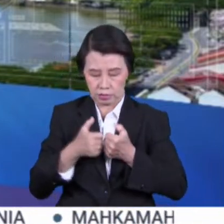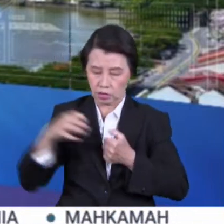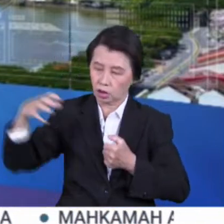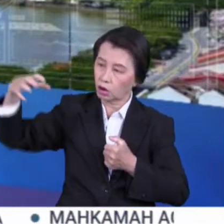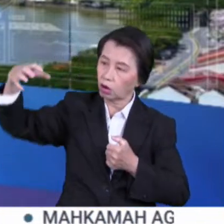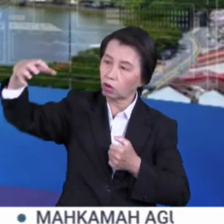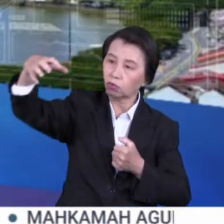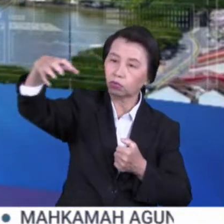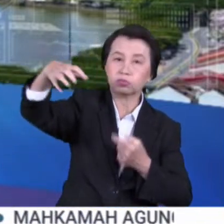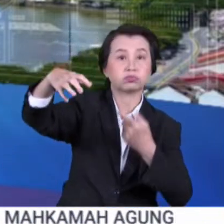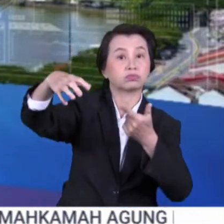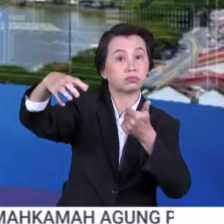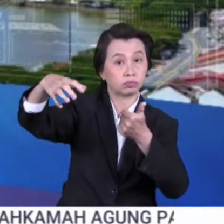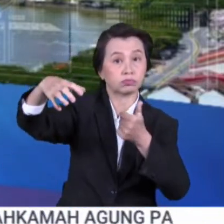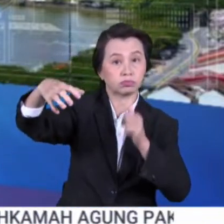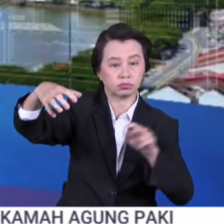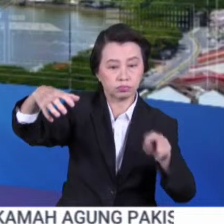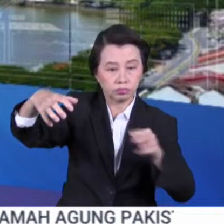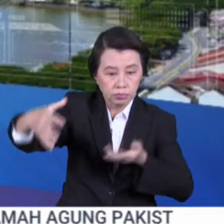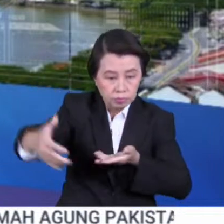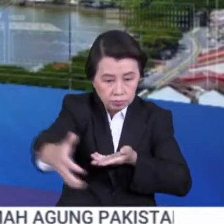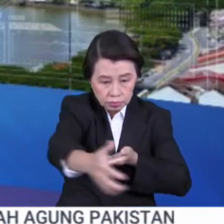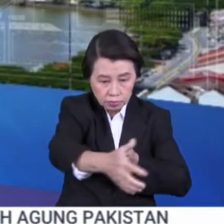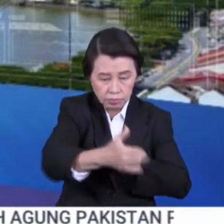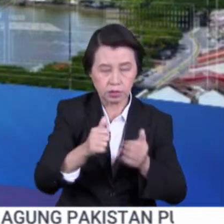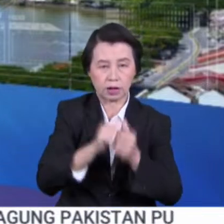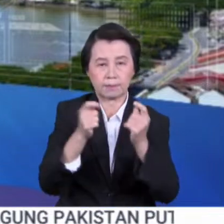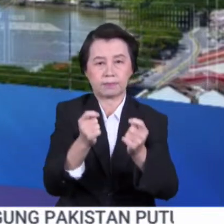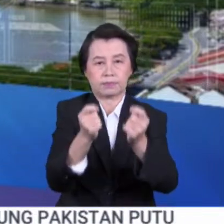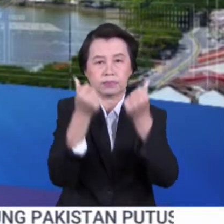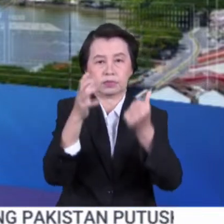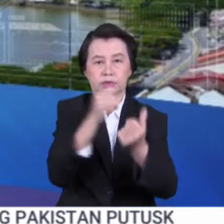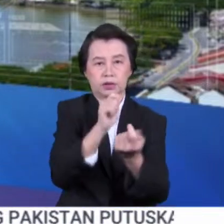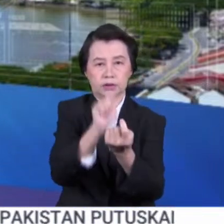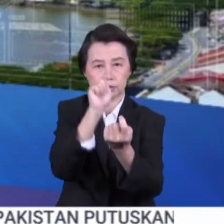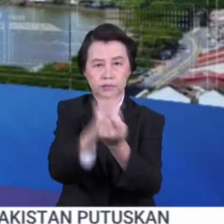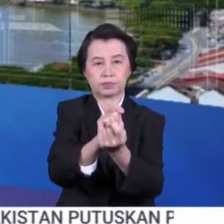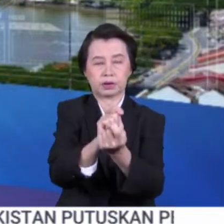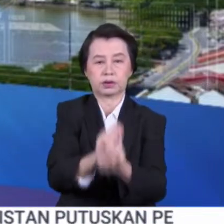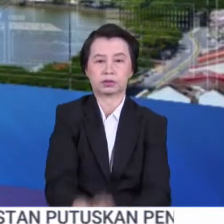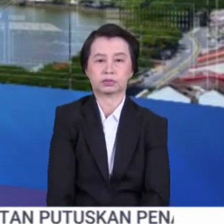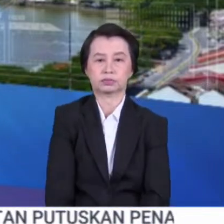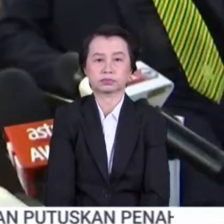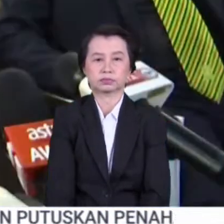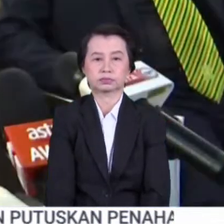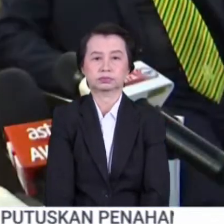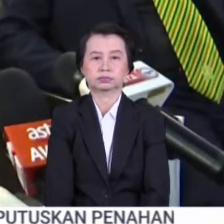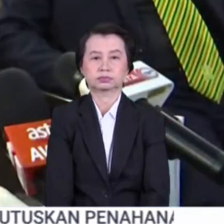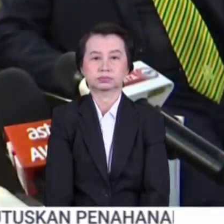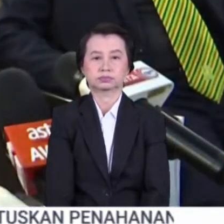tersebut, perolehan data dapat dikutip dengan pantas dan tepat.